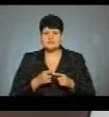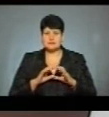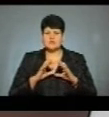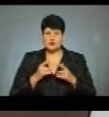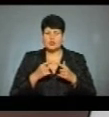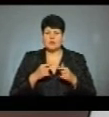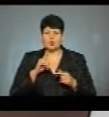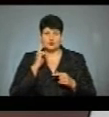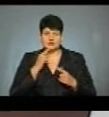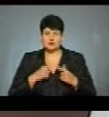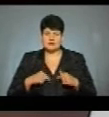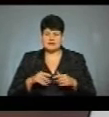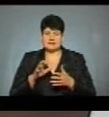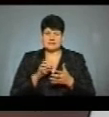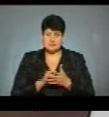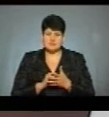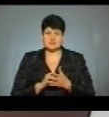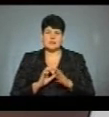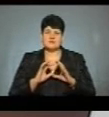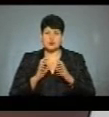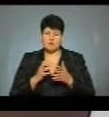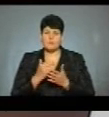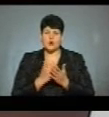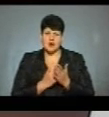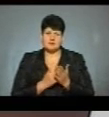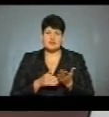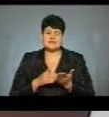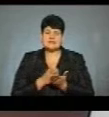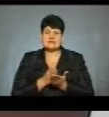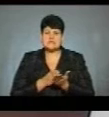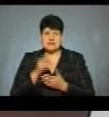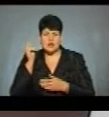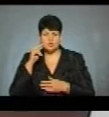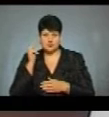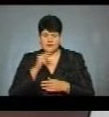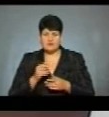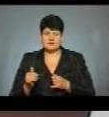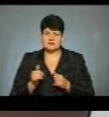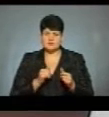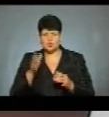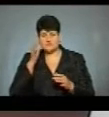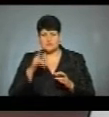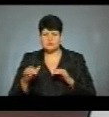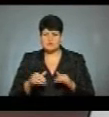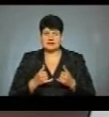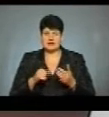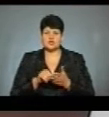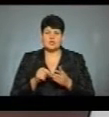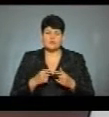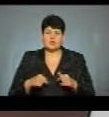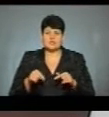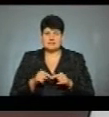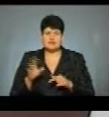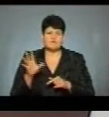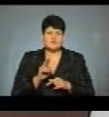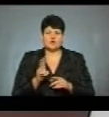займається міжнародними програмами стажувань. Волонтери «Айсек» організовують проєкт, а також забезпечують освітній процес для членів організації, всіх,